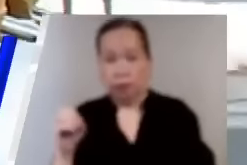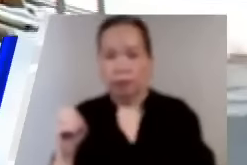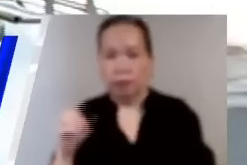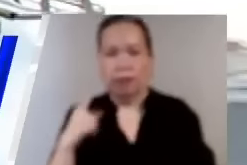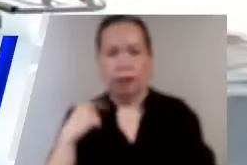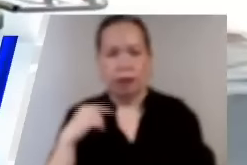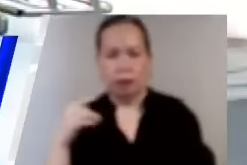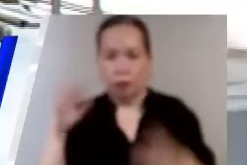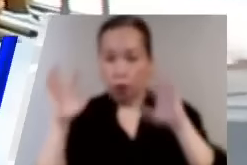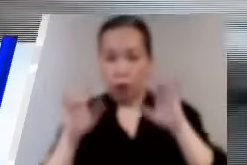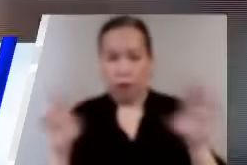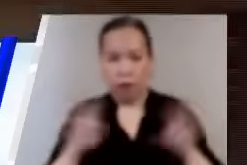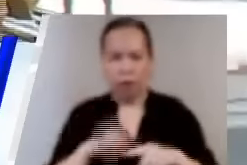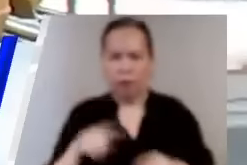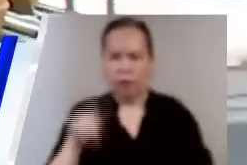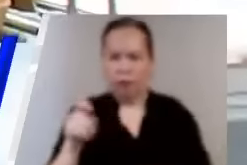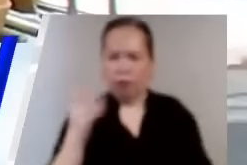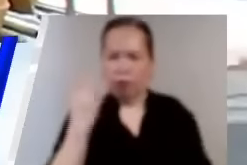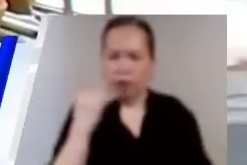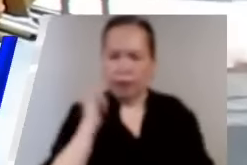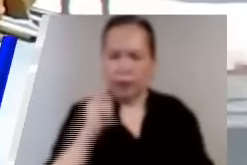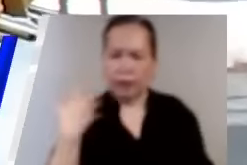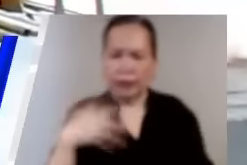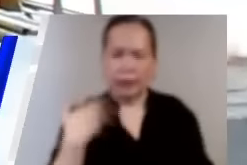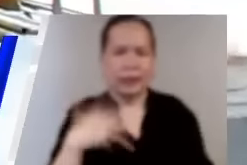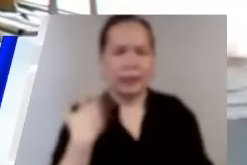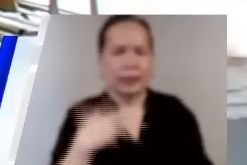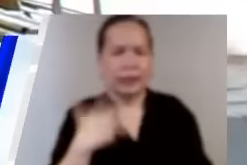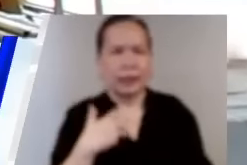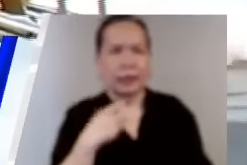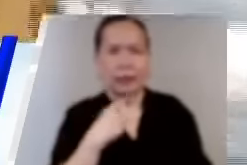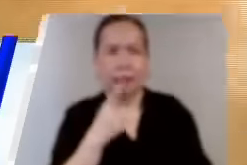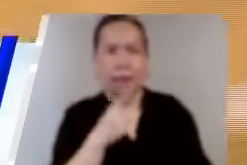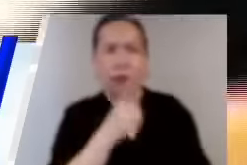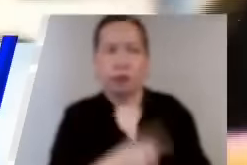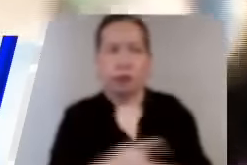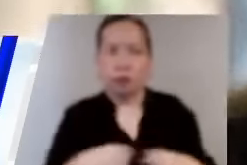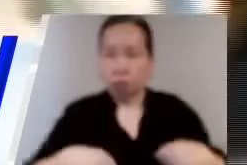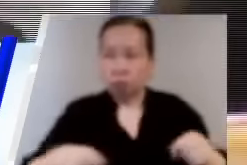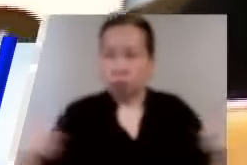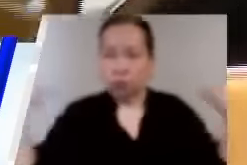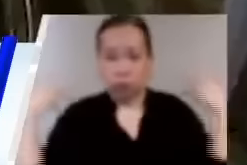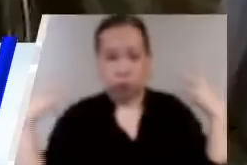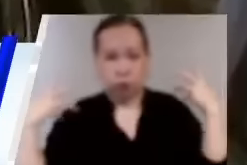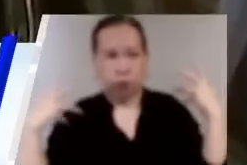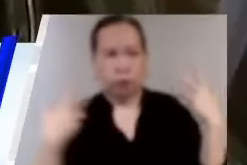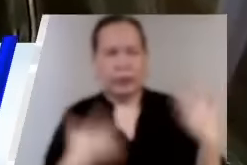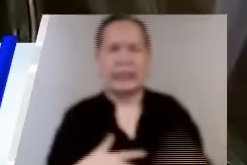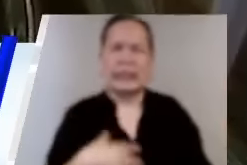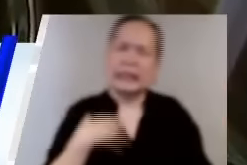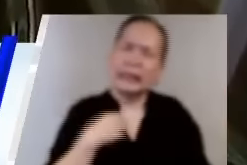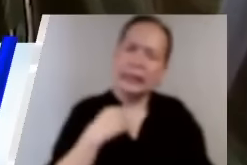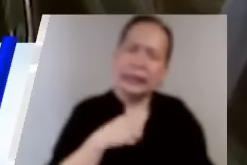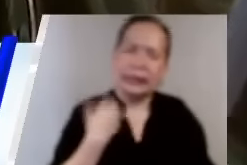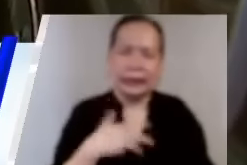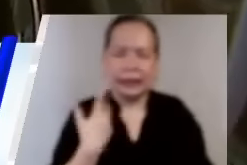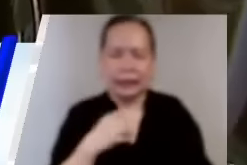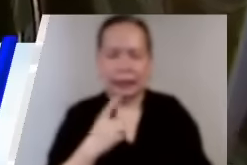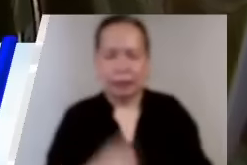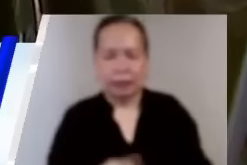Ang e-trike driver na si Efren, kahit pa sabihing bukas ang sasakyan, hindi rin matagalan ang init. Mainit pa rin eh, lalo na